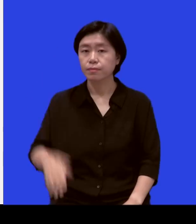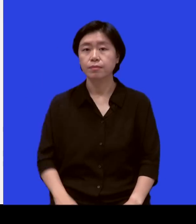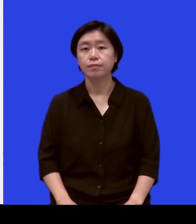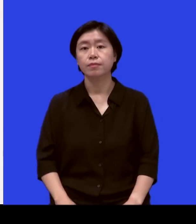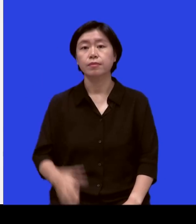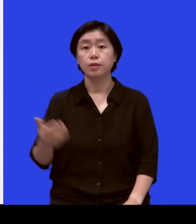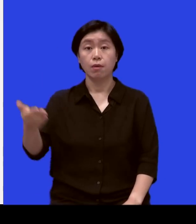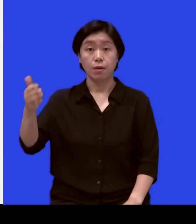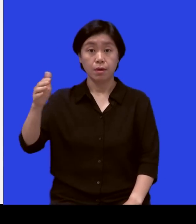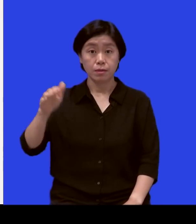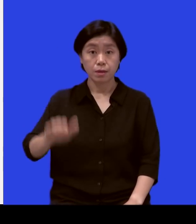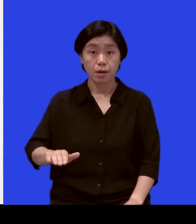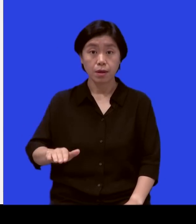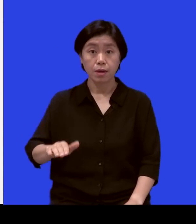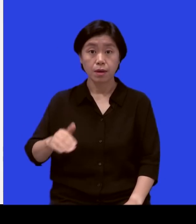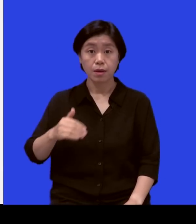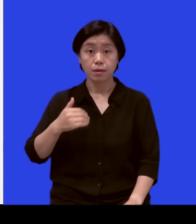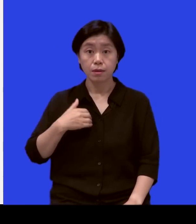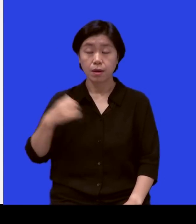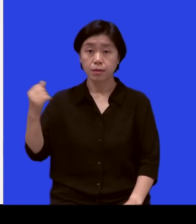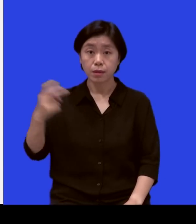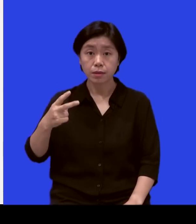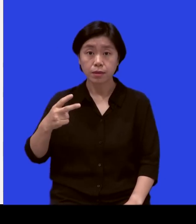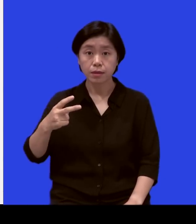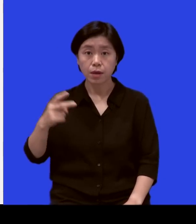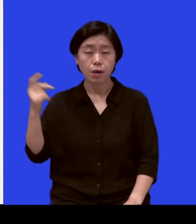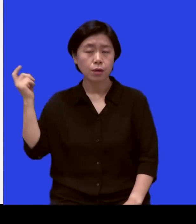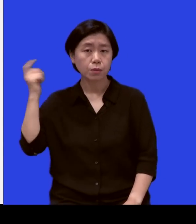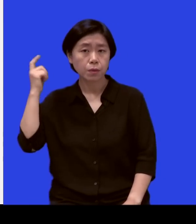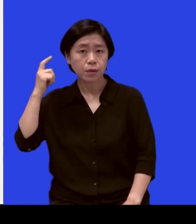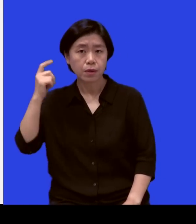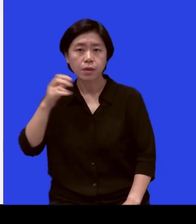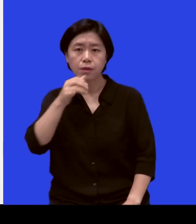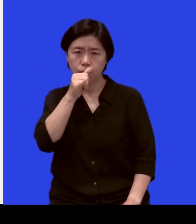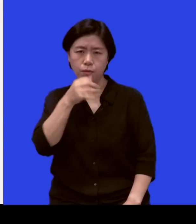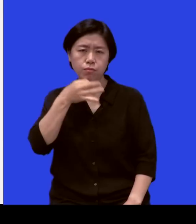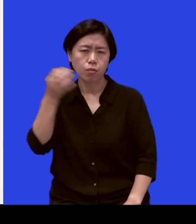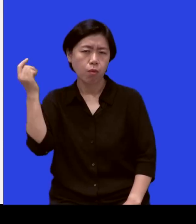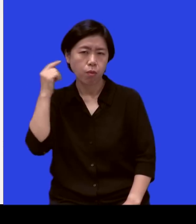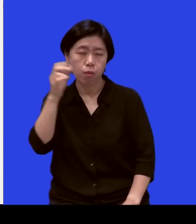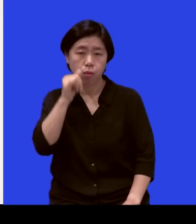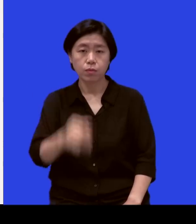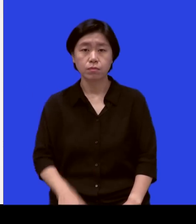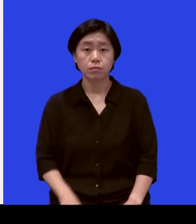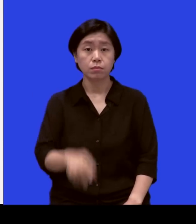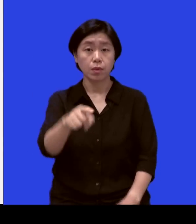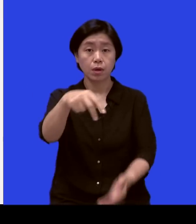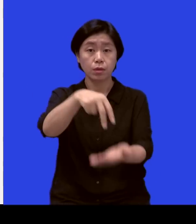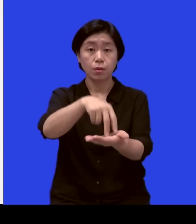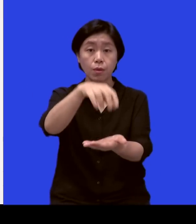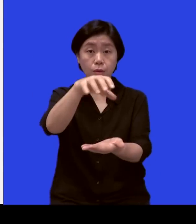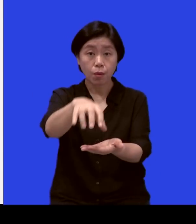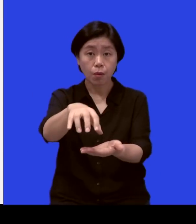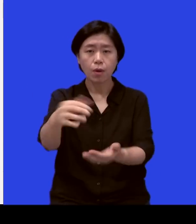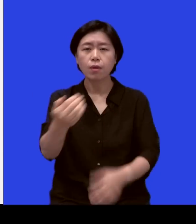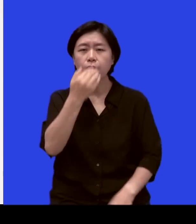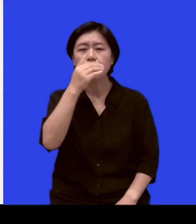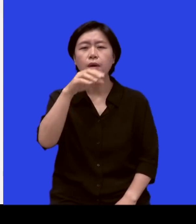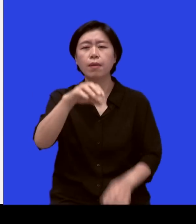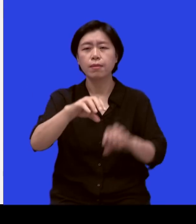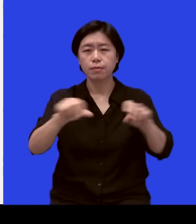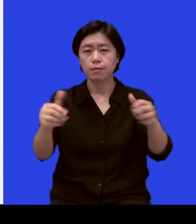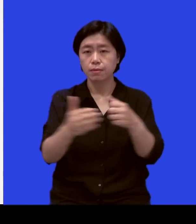또 그 자리에 또 갔더니 똑같이 소리가 사라지면서 음성이 들리는데 내가 선 곳은 거룩한 곳이 내 발에서 신을